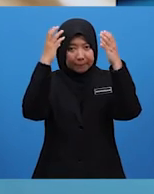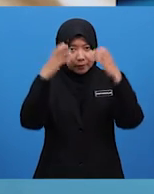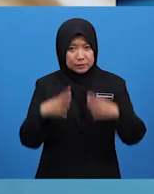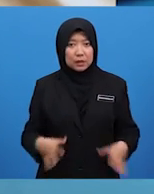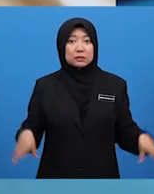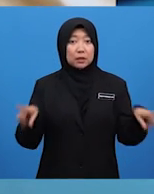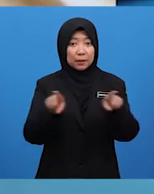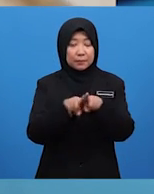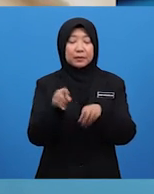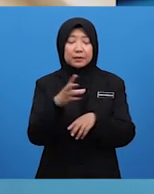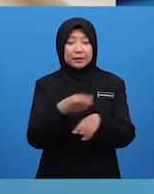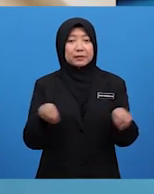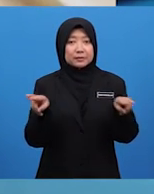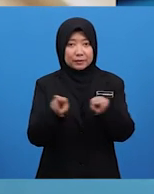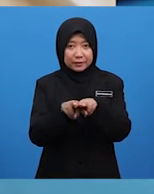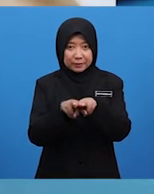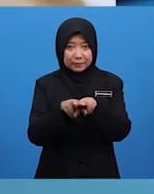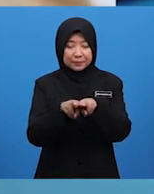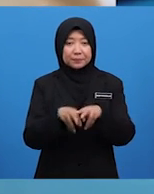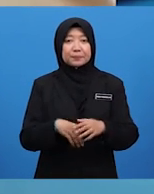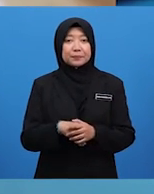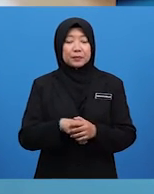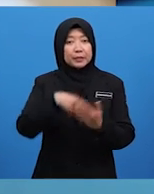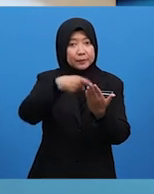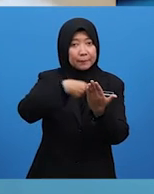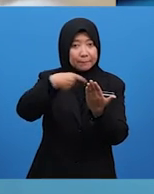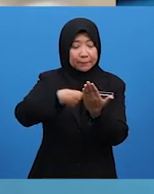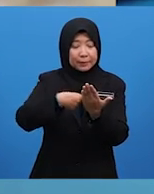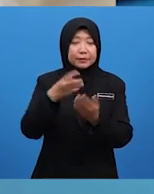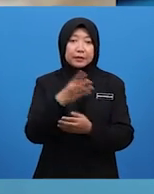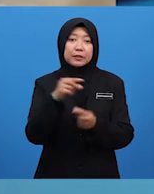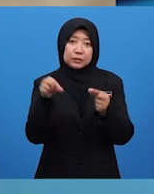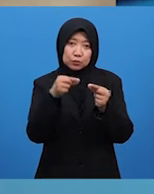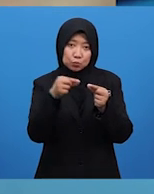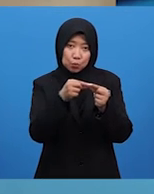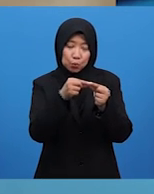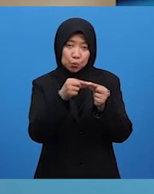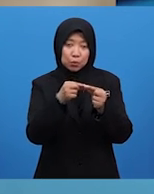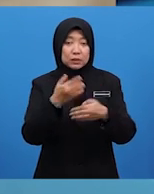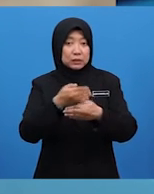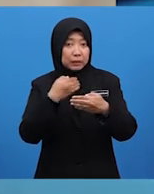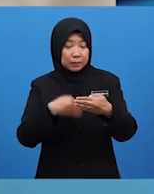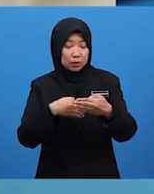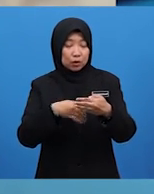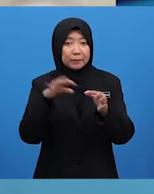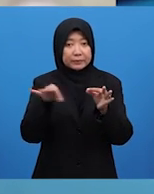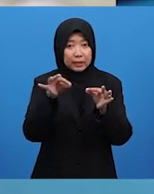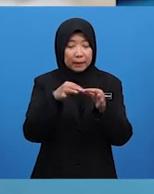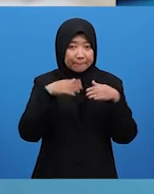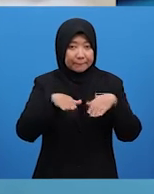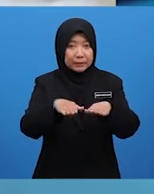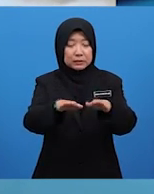sama dan seratakan. Semat dan jahit jelujur sebelum jahitan